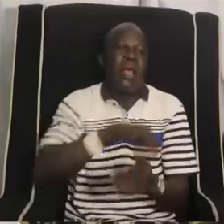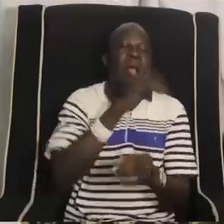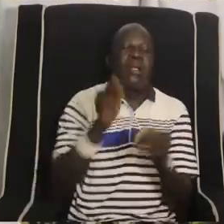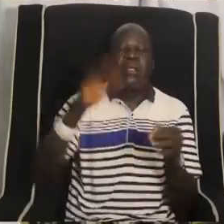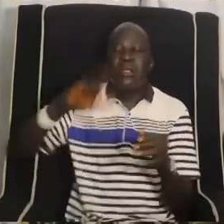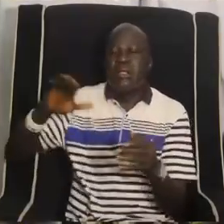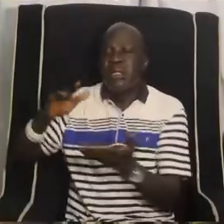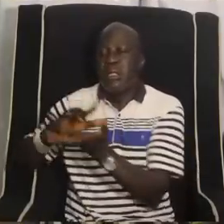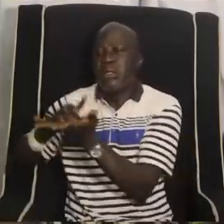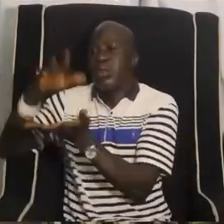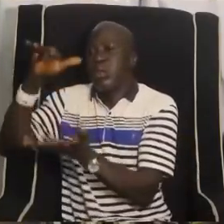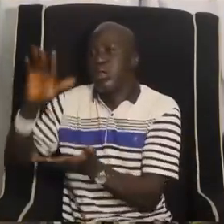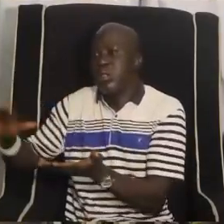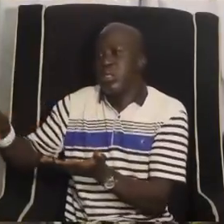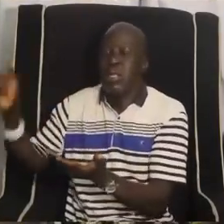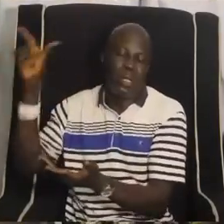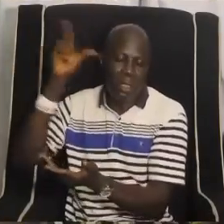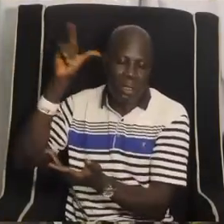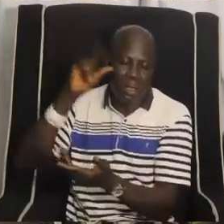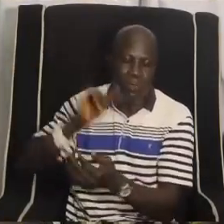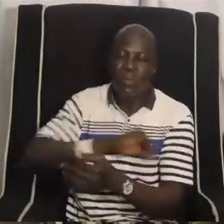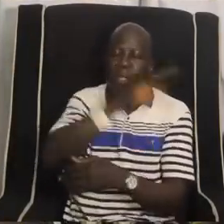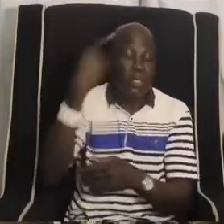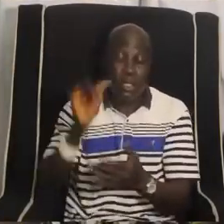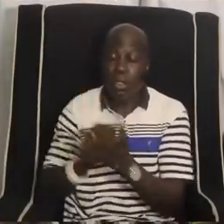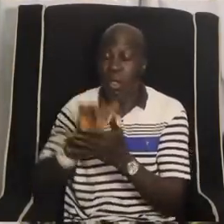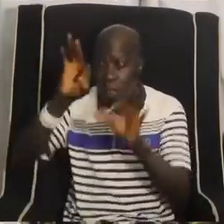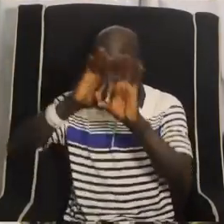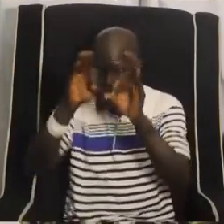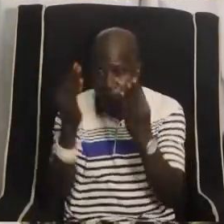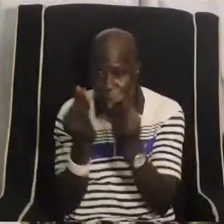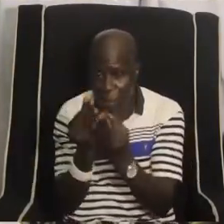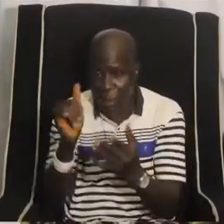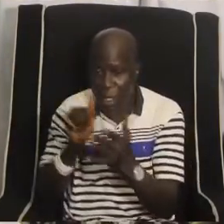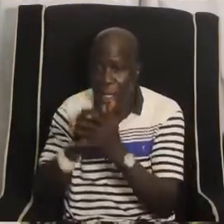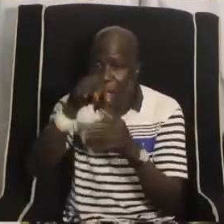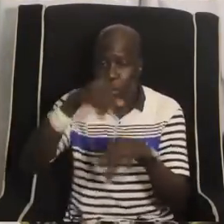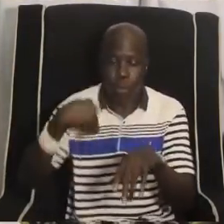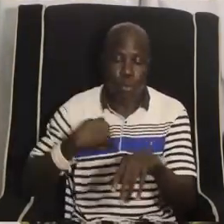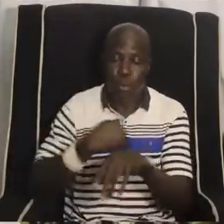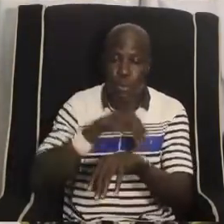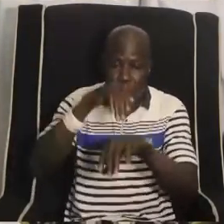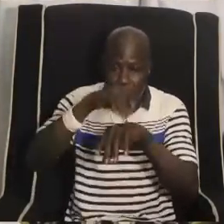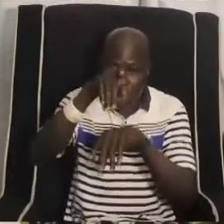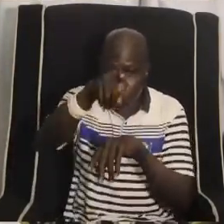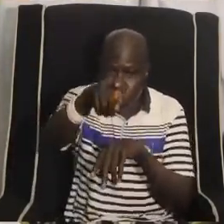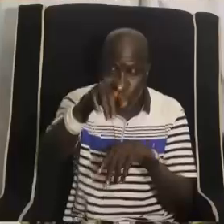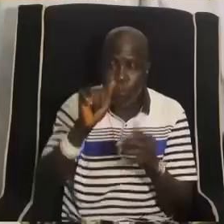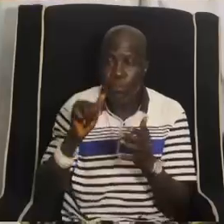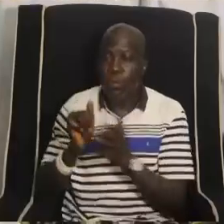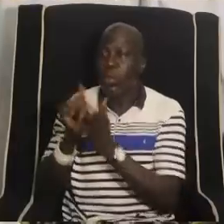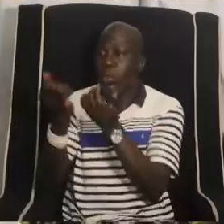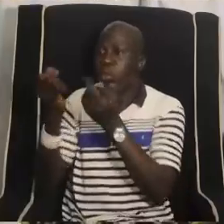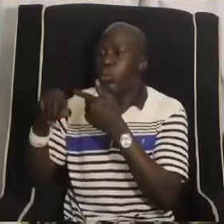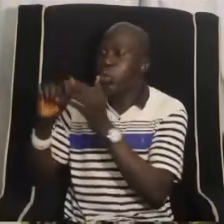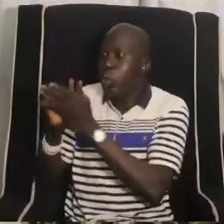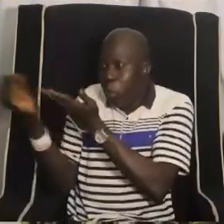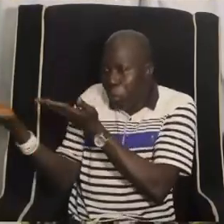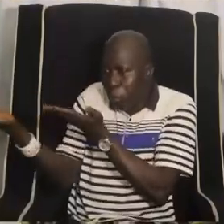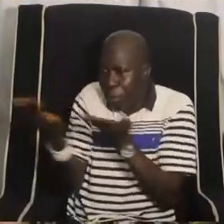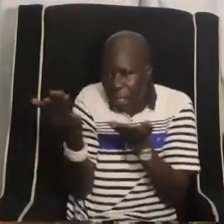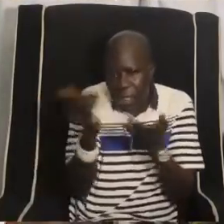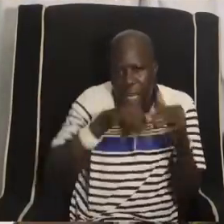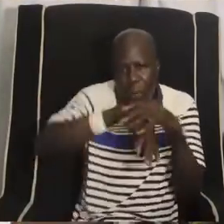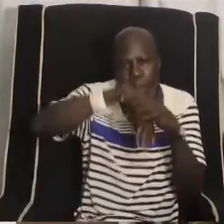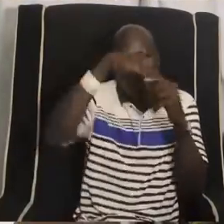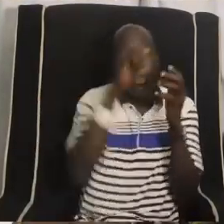ọmọ ológun ẹgbọ́n mi sá. Glorious children, listen to me. Sọ́ra àwọn family ẹ. You see your family. Ìwọ la rán sí wọn. You are the one that will send to them. Láti kó wọn kúrò nínú oko ìyá